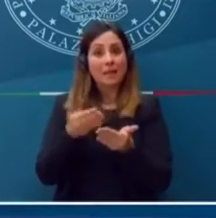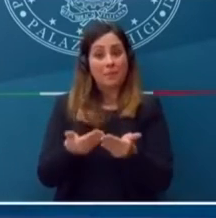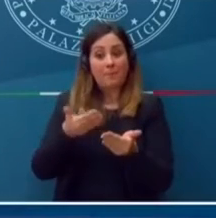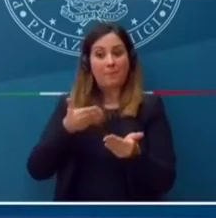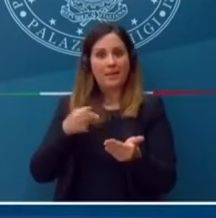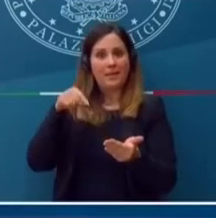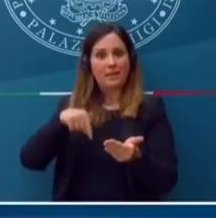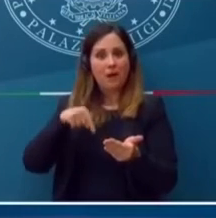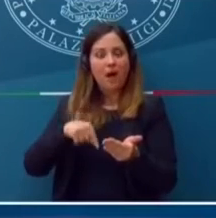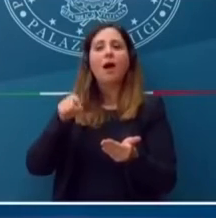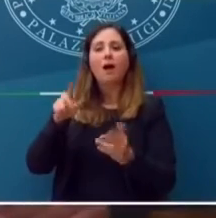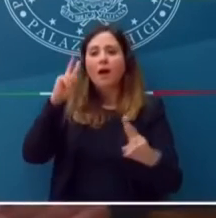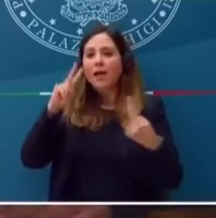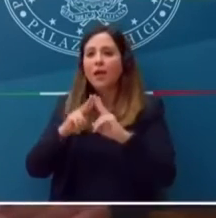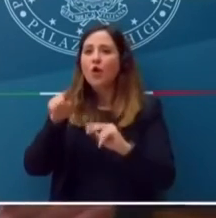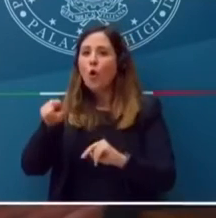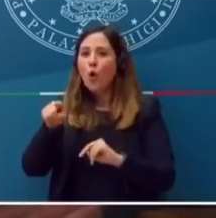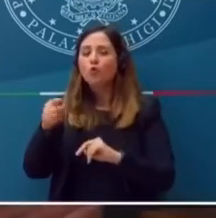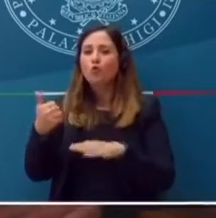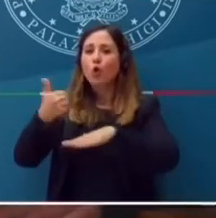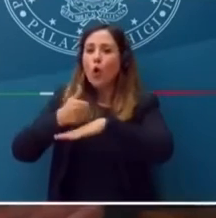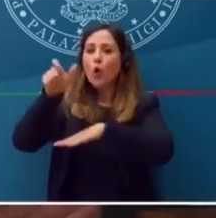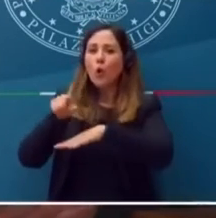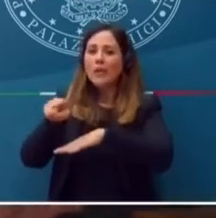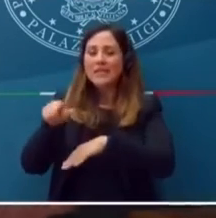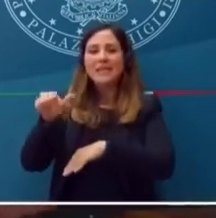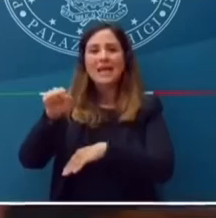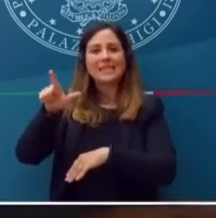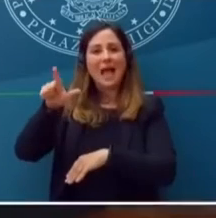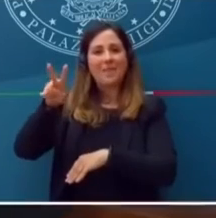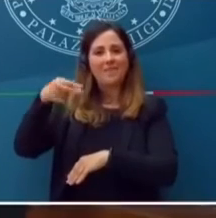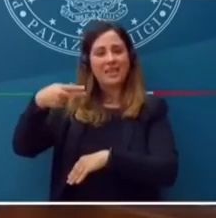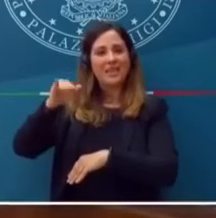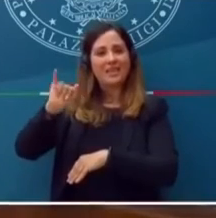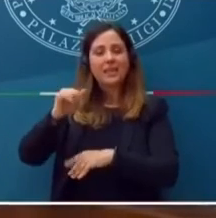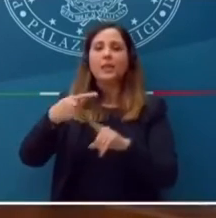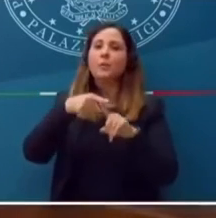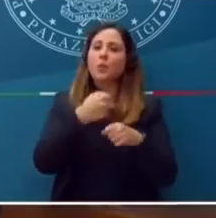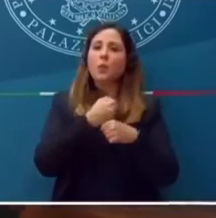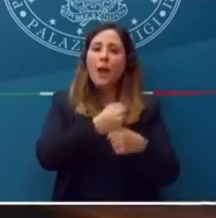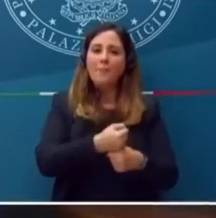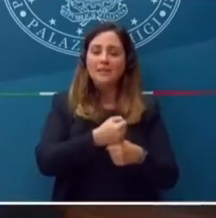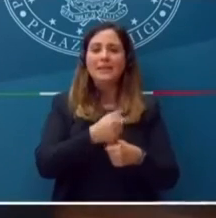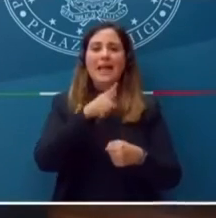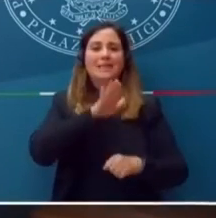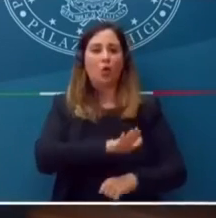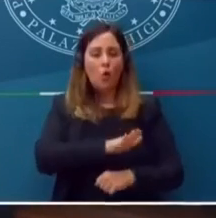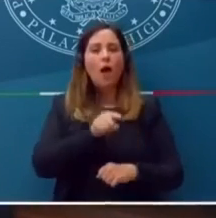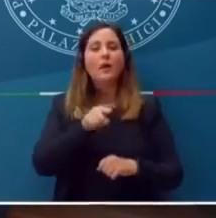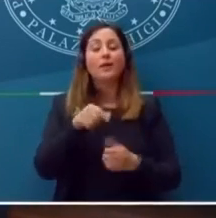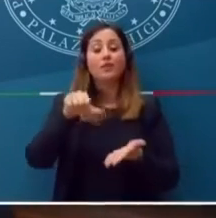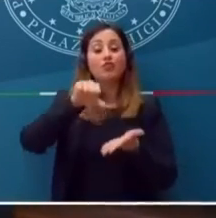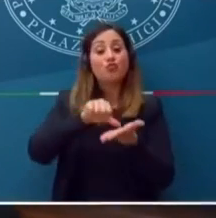incontrato il leader della Lega Salvini e i rappresentanti degli enti locali. Dal centrodestra da giorni le arriva, anche